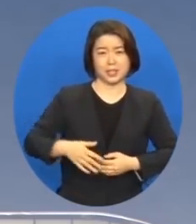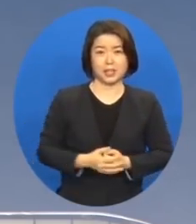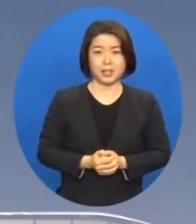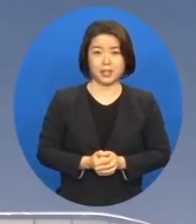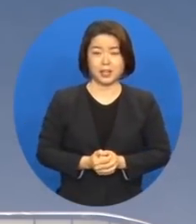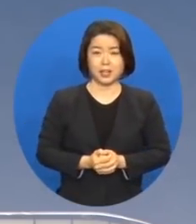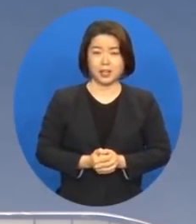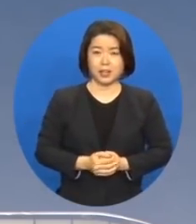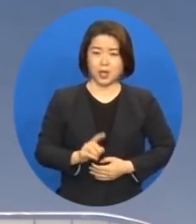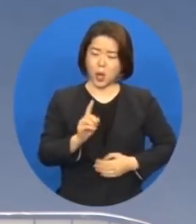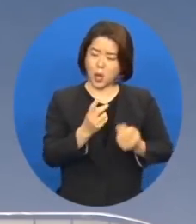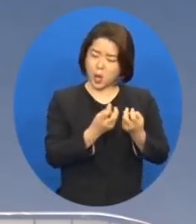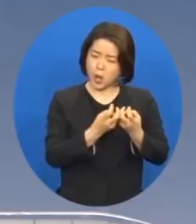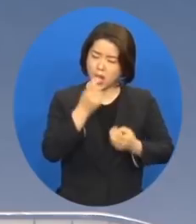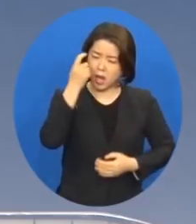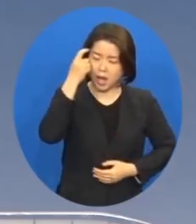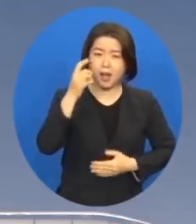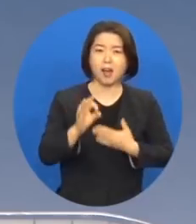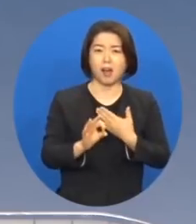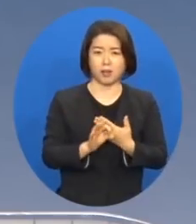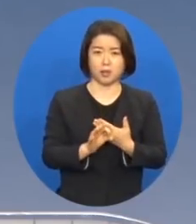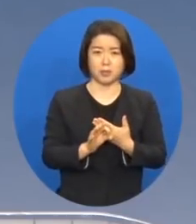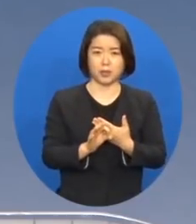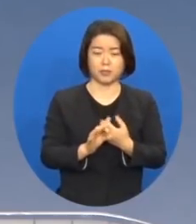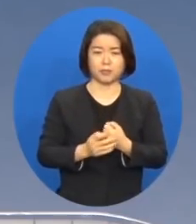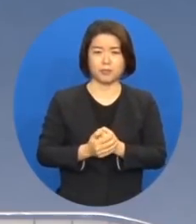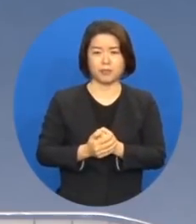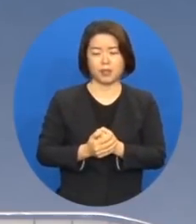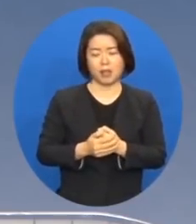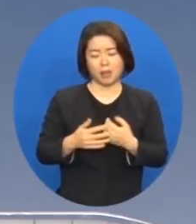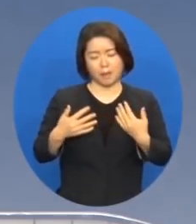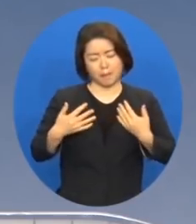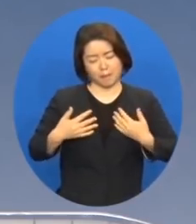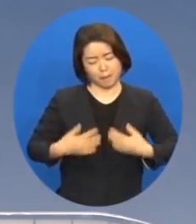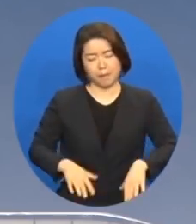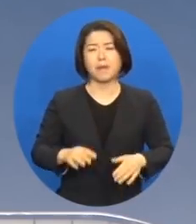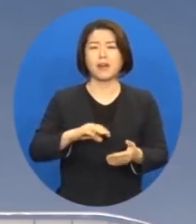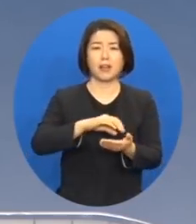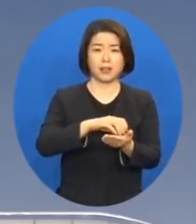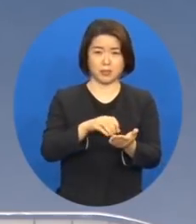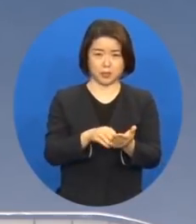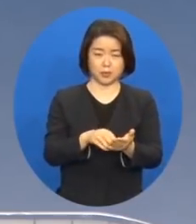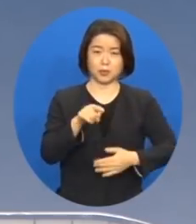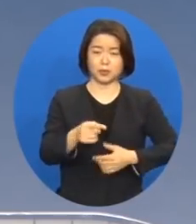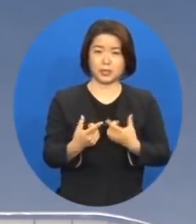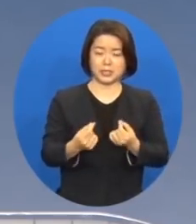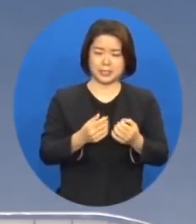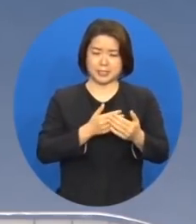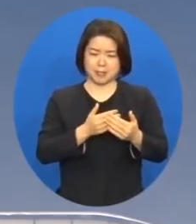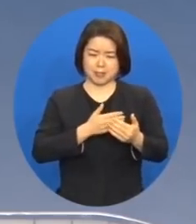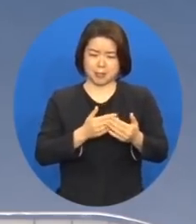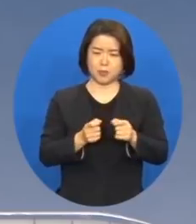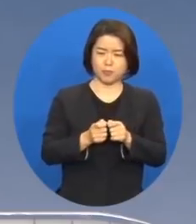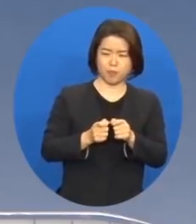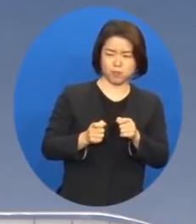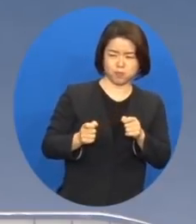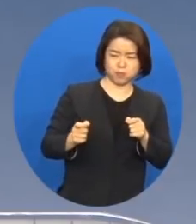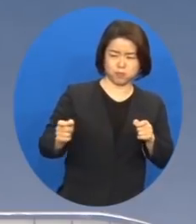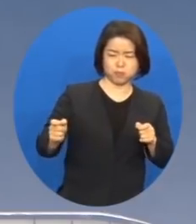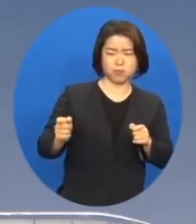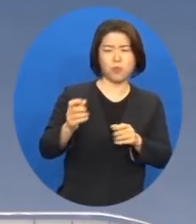어떻게 생각하면 아주 정말 진이 빠질 정도로 이런 긴장 상태가 언제까지 가야